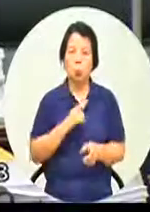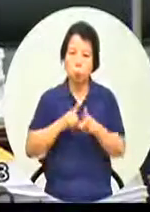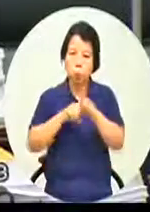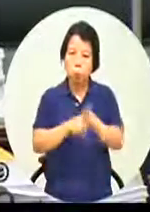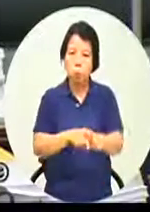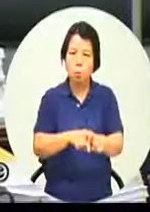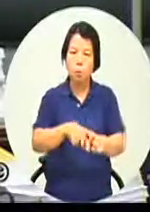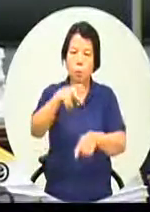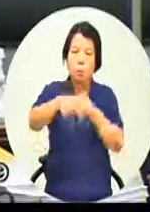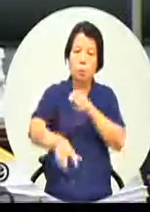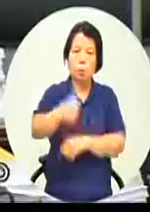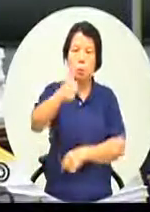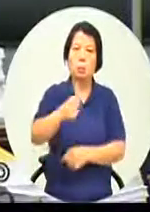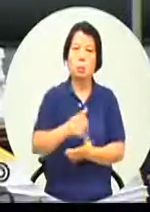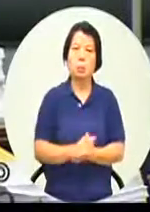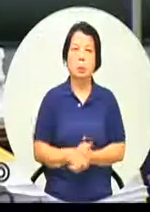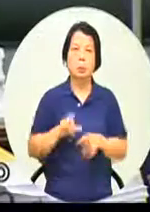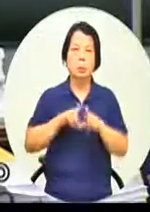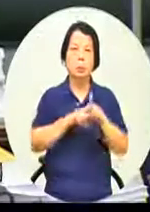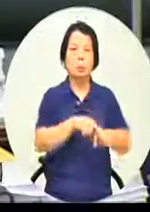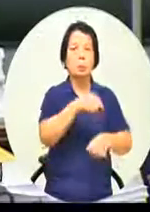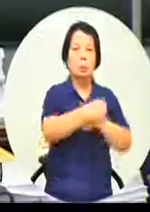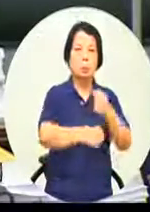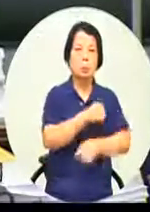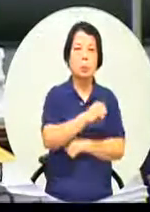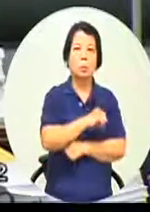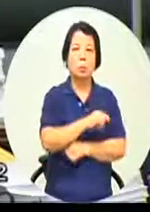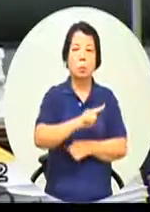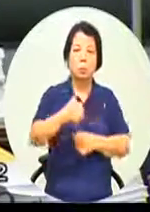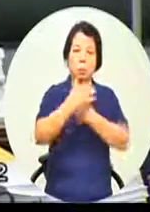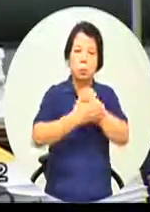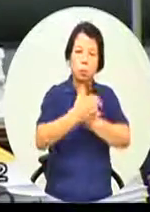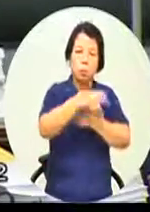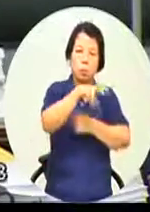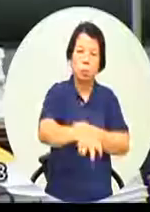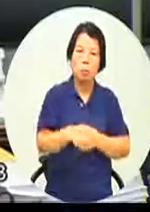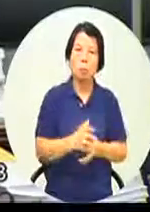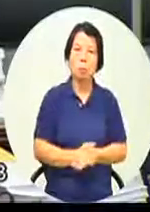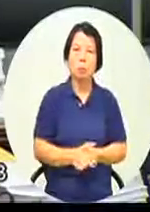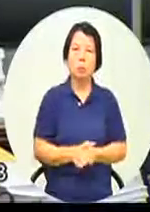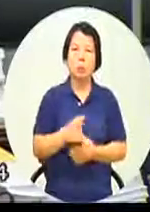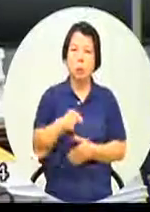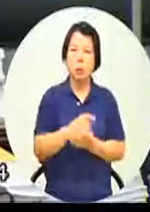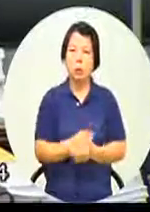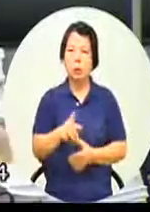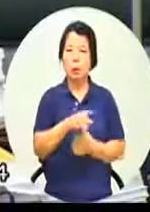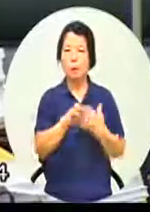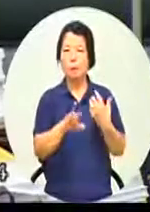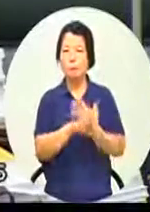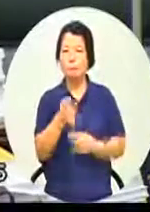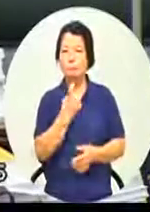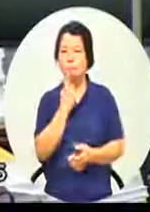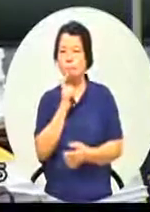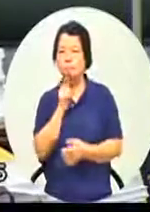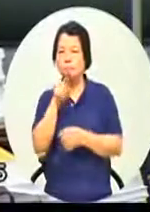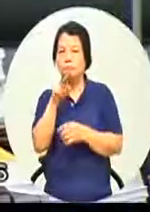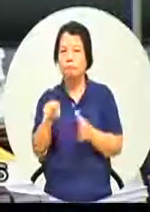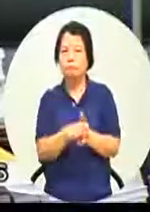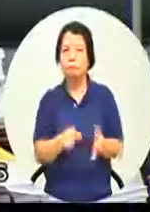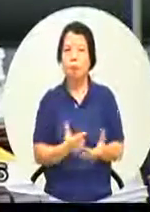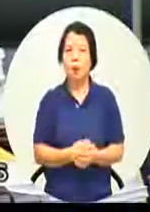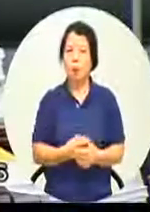你们的处长，我也陪伴你们动保处，包括你们被质疑，在某一些的质疑点上，